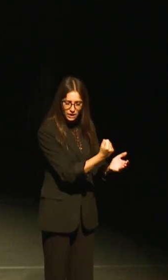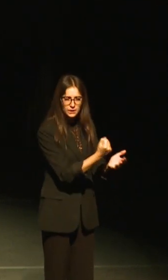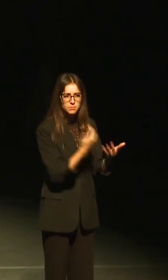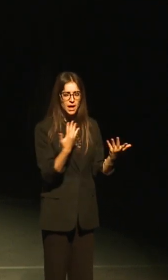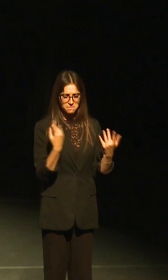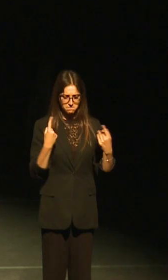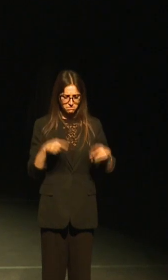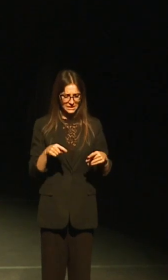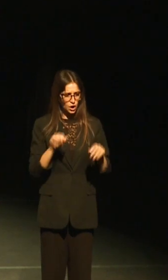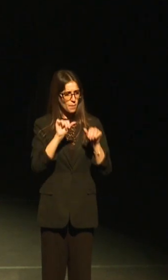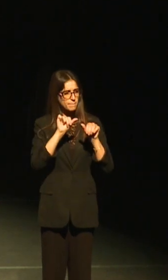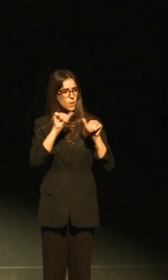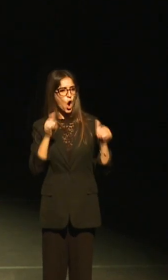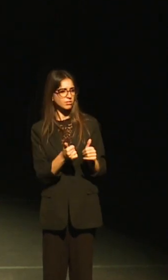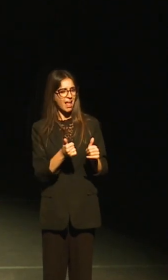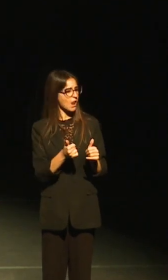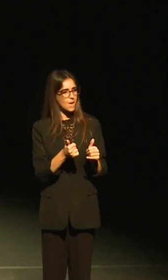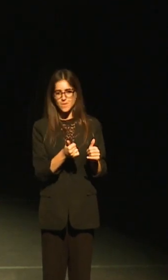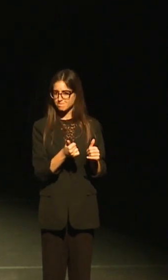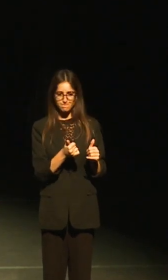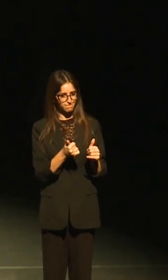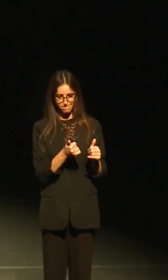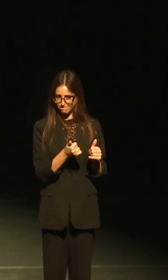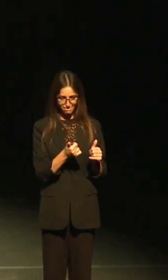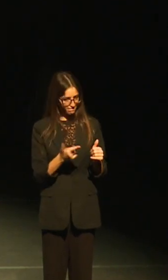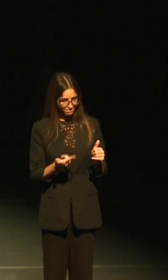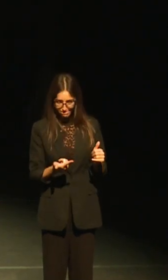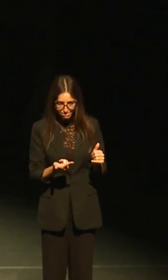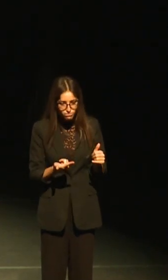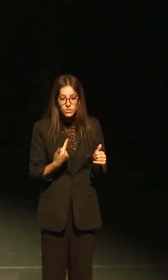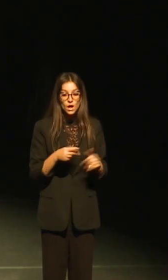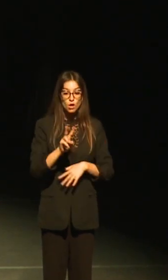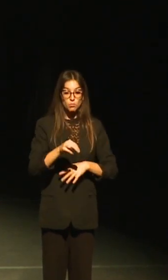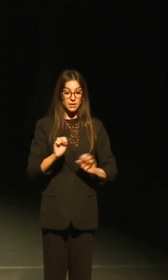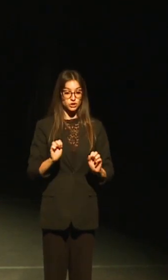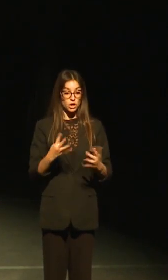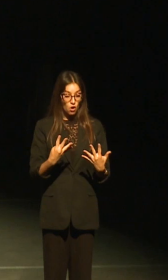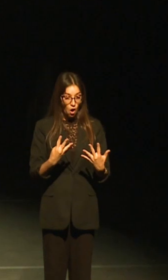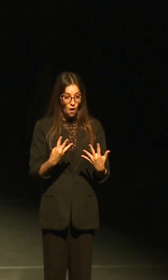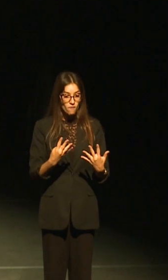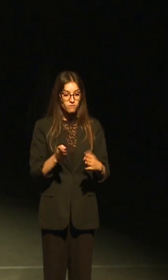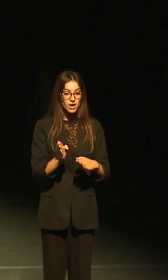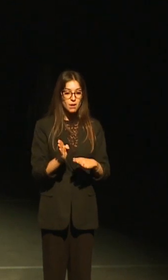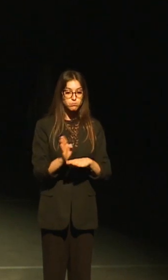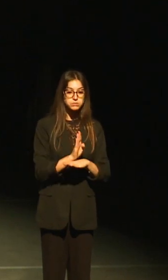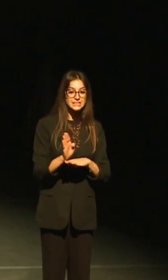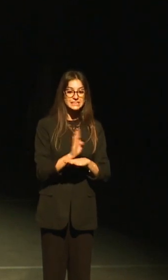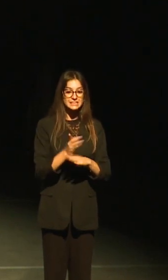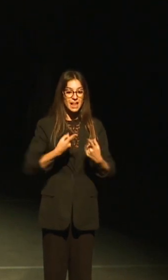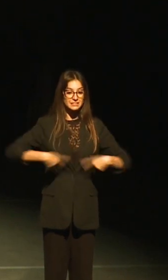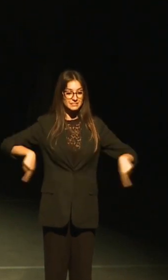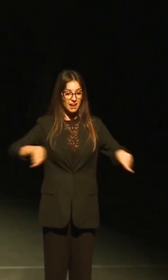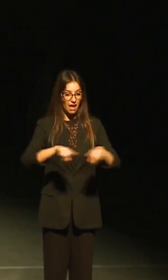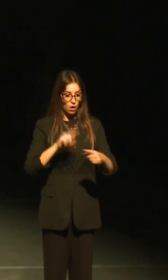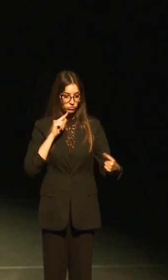quel modello non reggeva nel 2019 la business roundtable cioè l'organizzazione